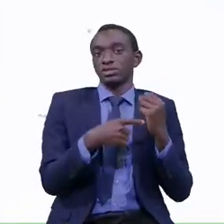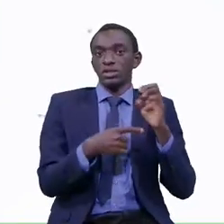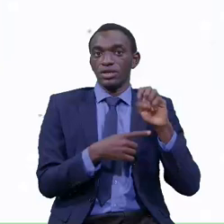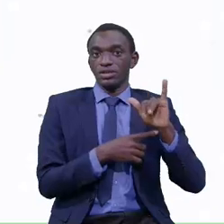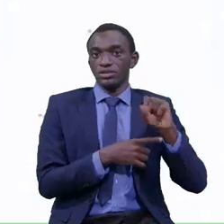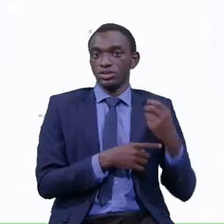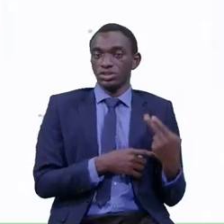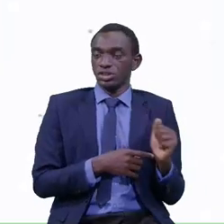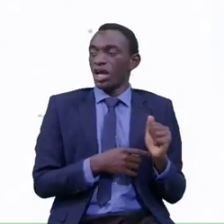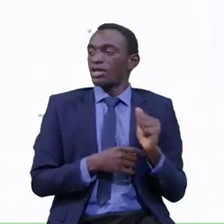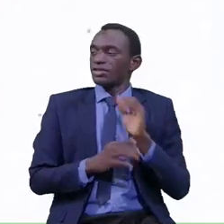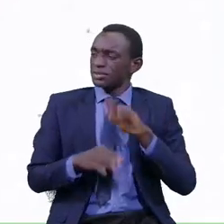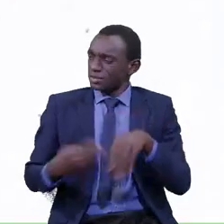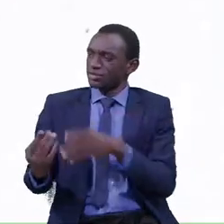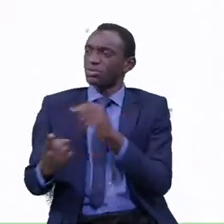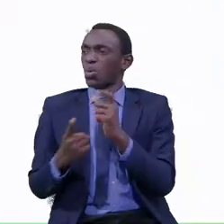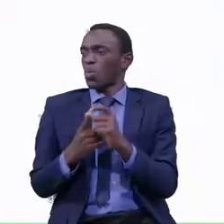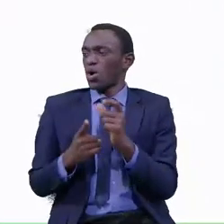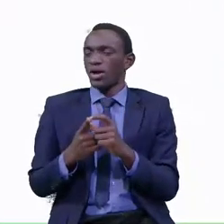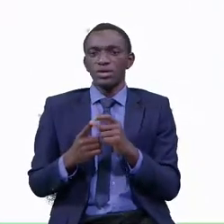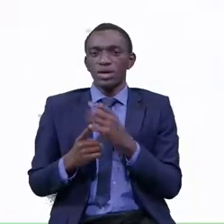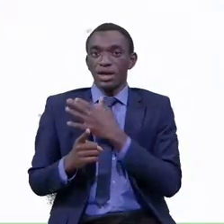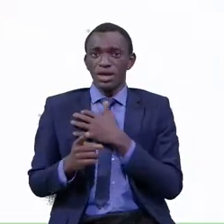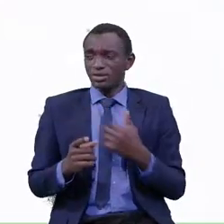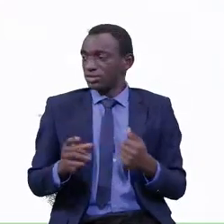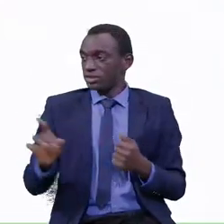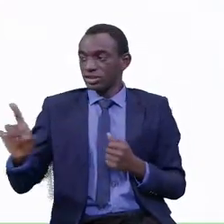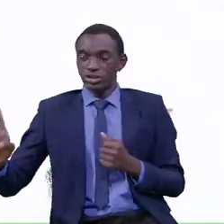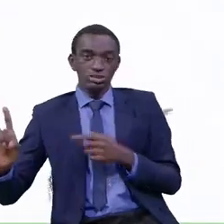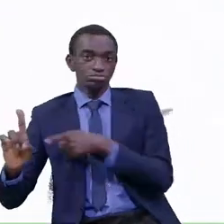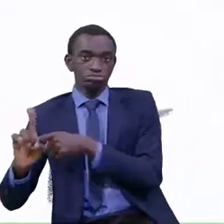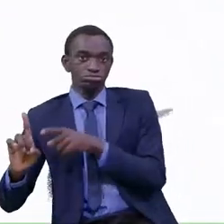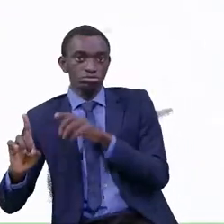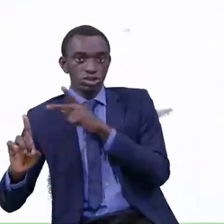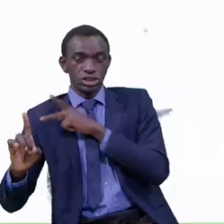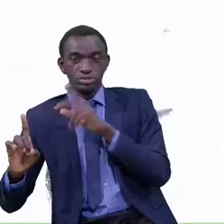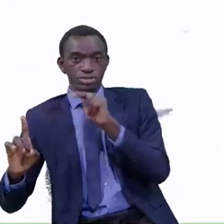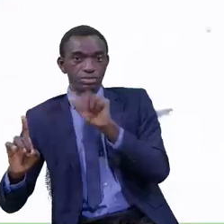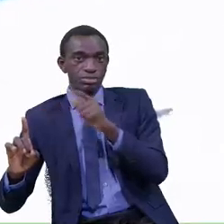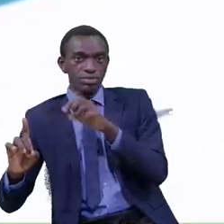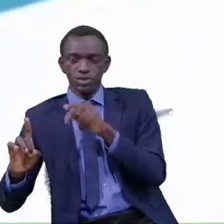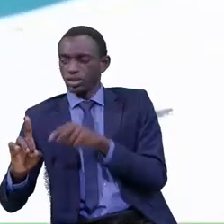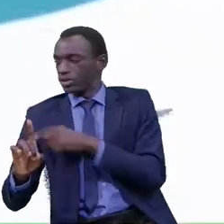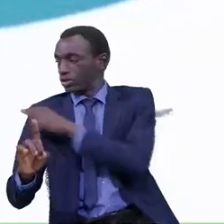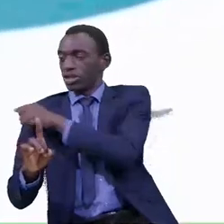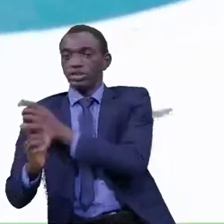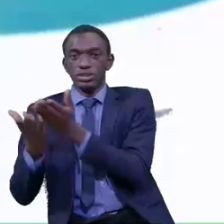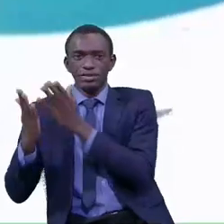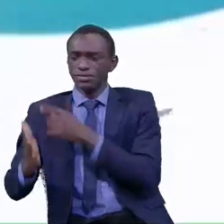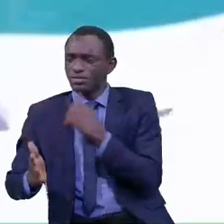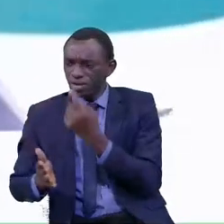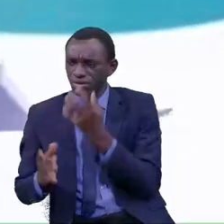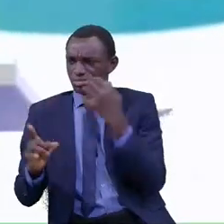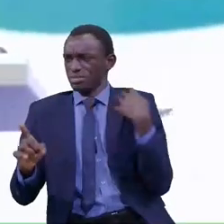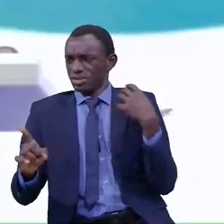avec Naaman, maître, tu t'avais dit de faire quelque chose de plus grand, est-ce que tu n'allais pas le faire? Il est allé